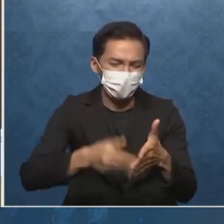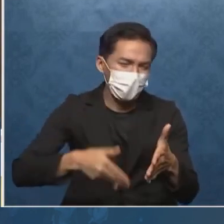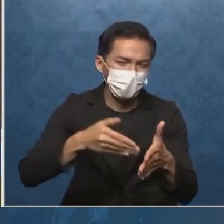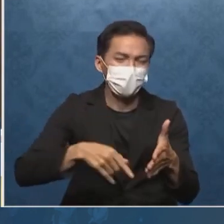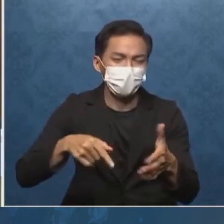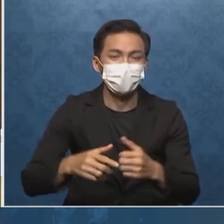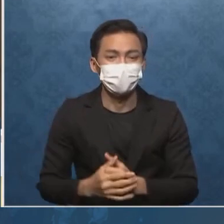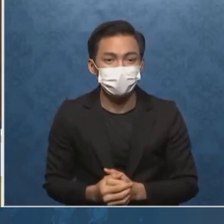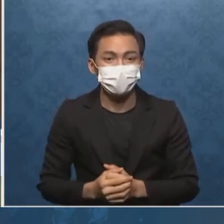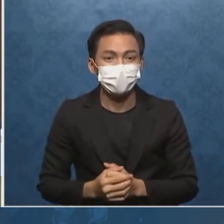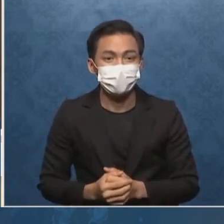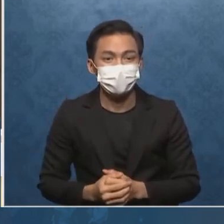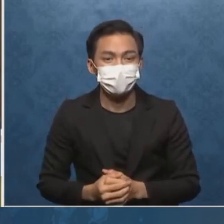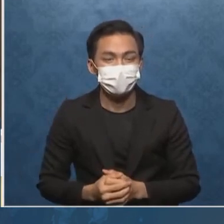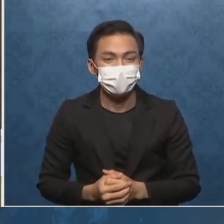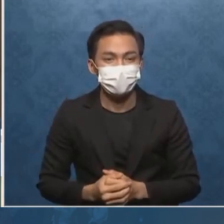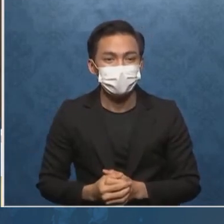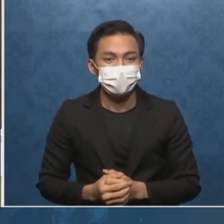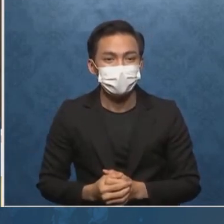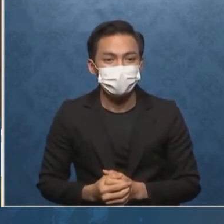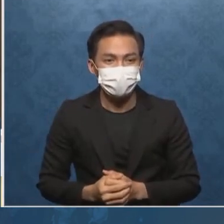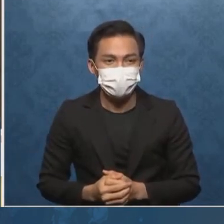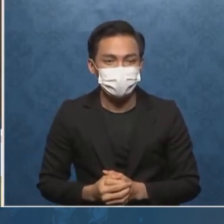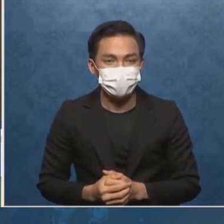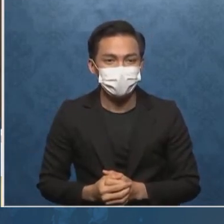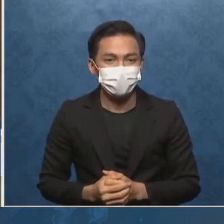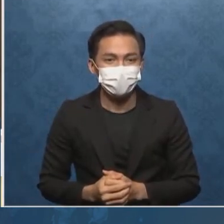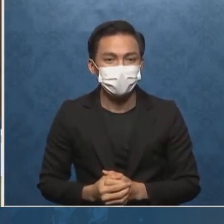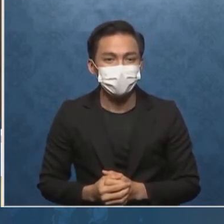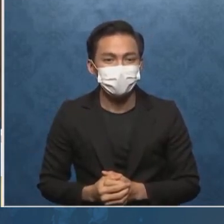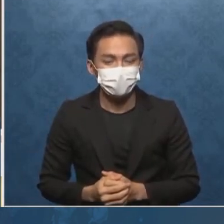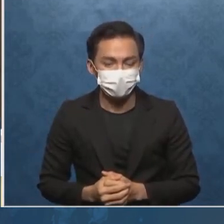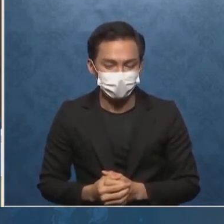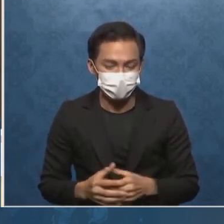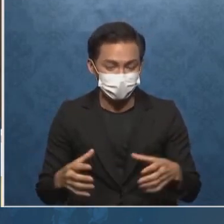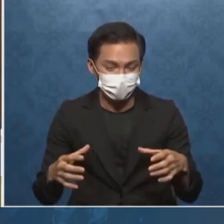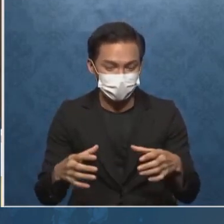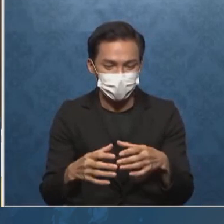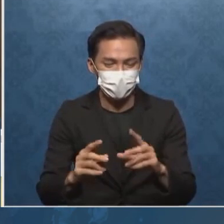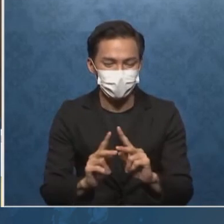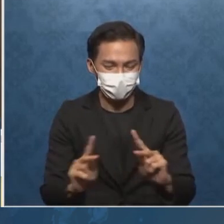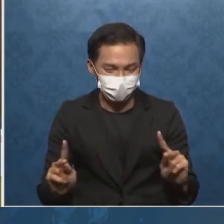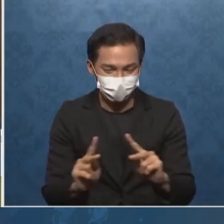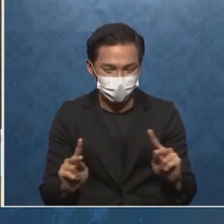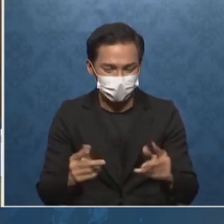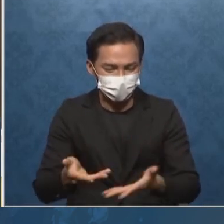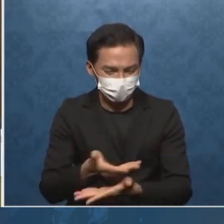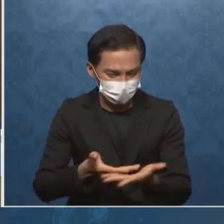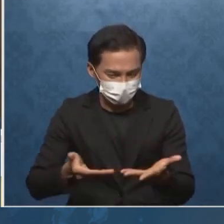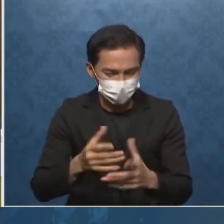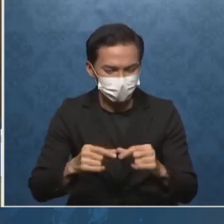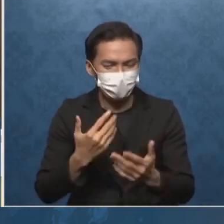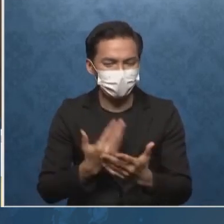เออและคณะกรรมการนะครับกันกรองการ